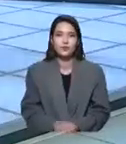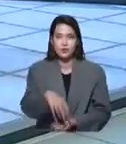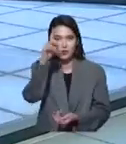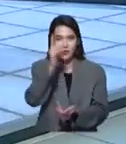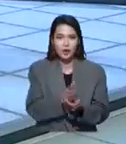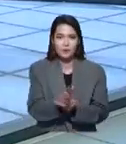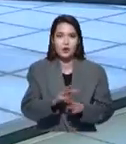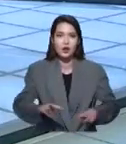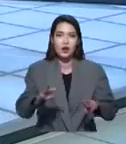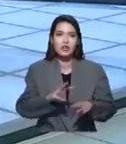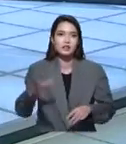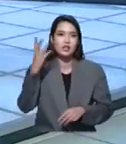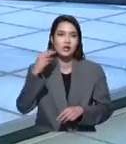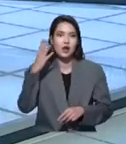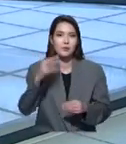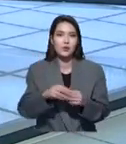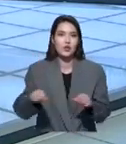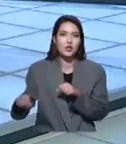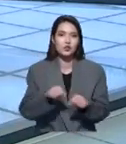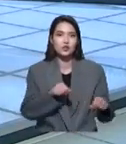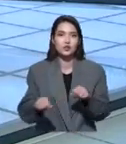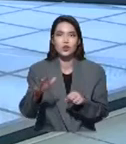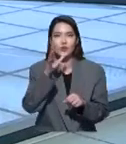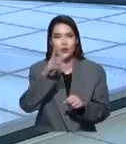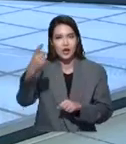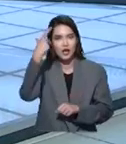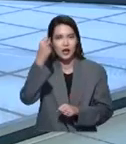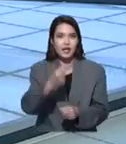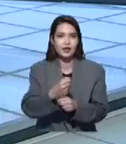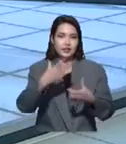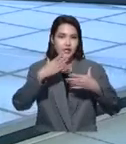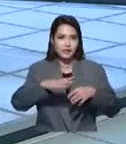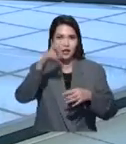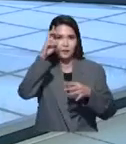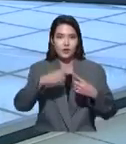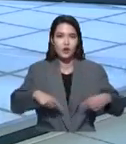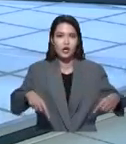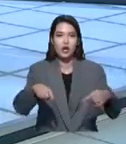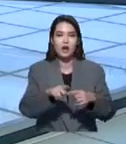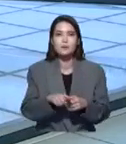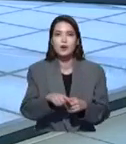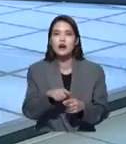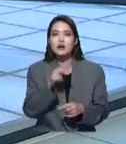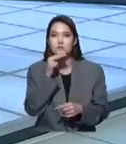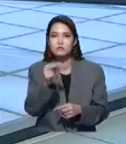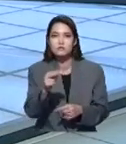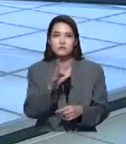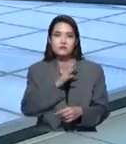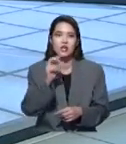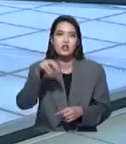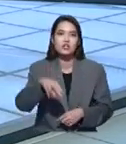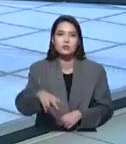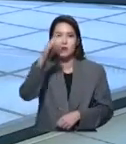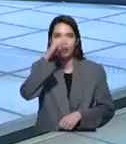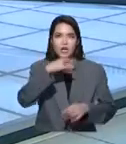Премьер-министр алматылықтарға жер сілкінісі туралы уақытылы ескерту жасалмаған мемлекеттік органдарға сыңғалт. Төтінші жағдайға қазақстандықтардың